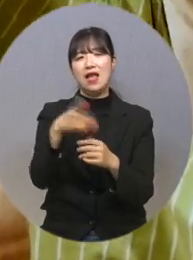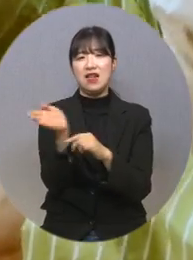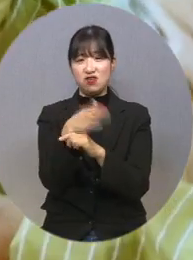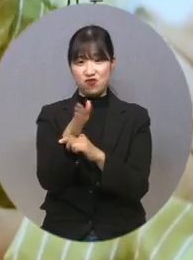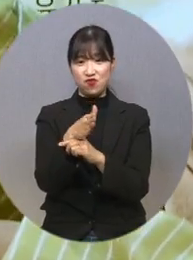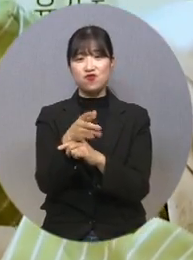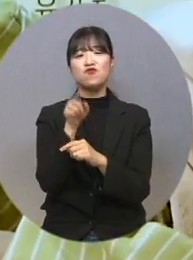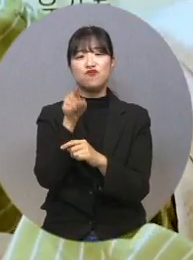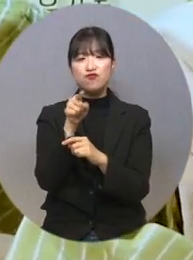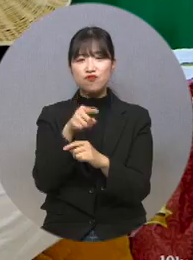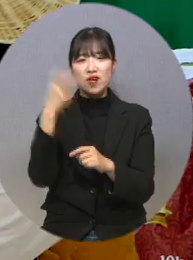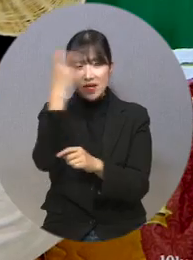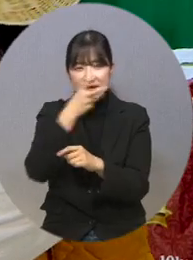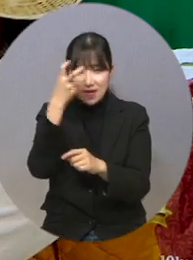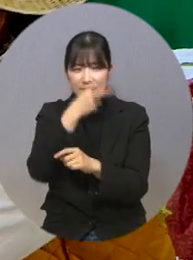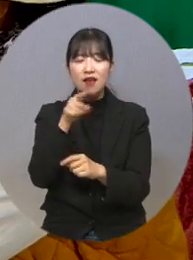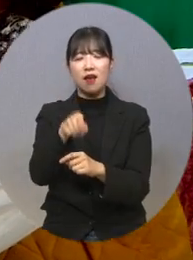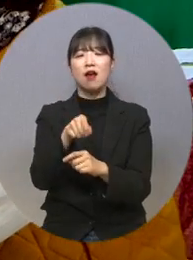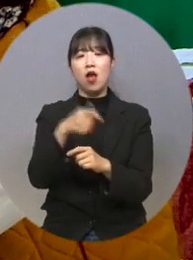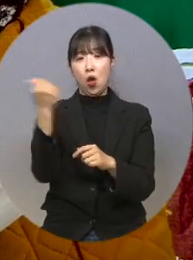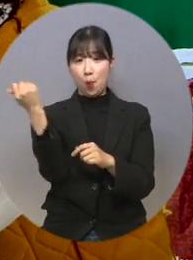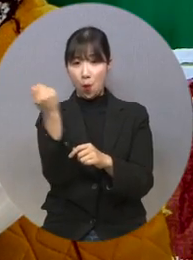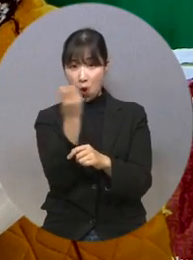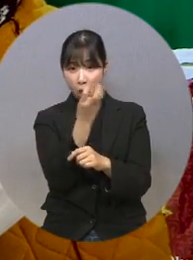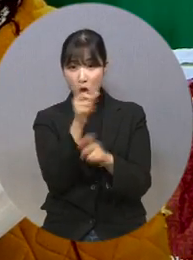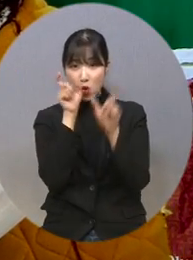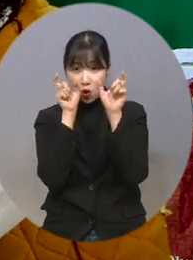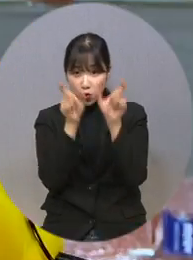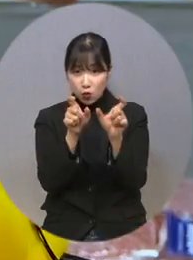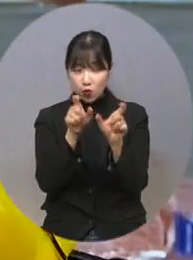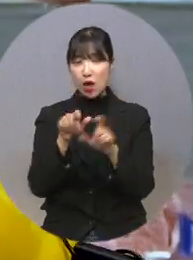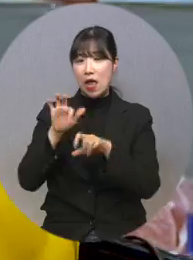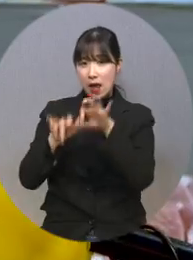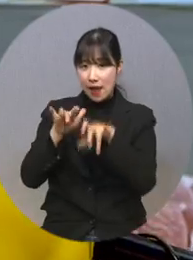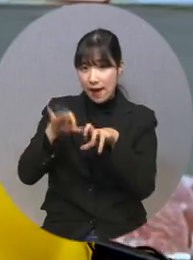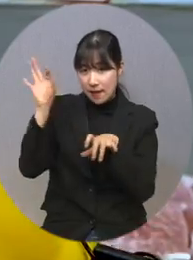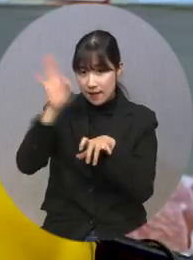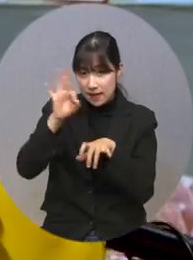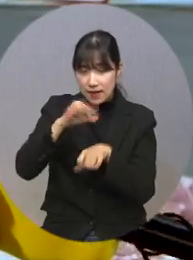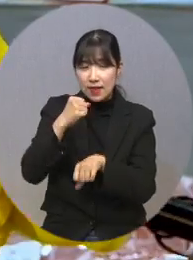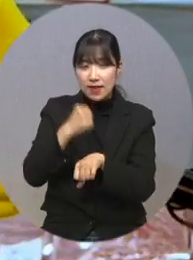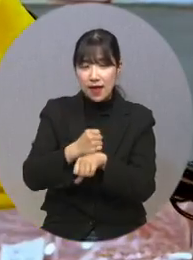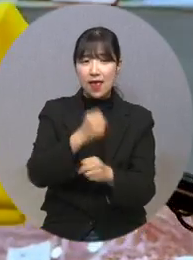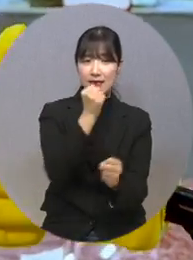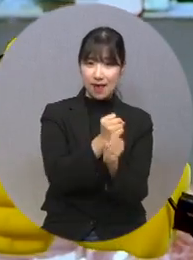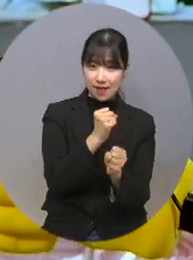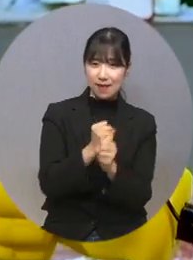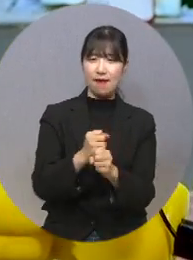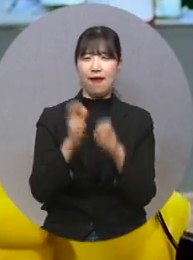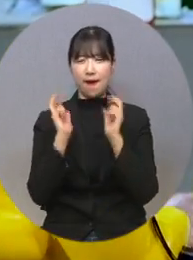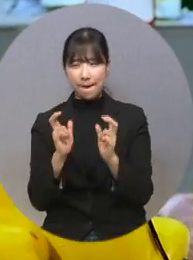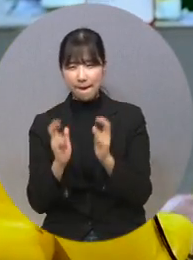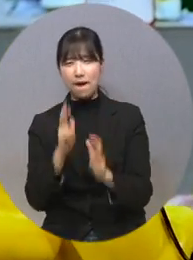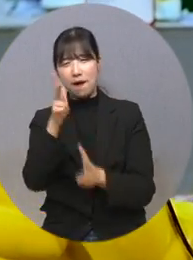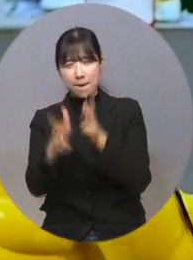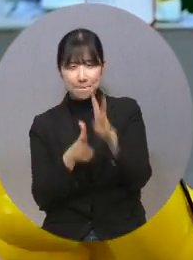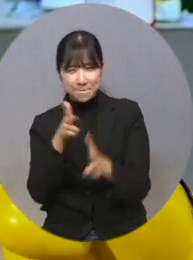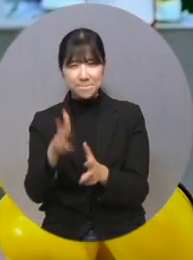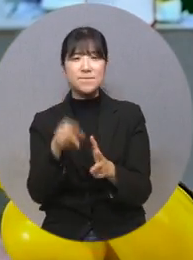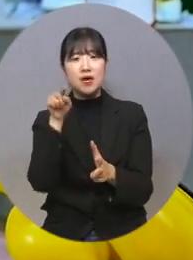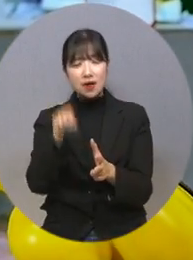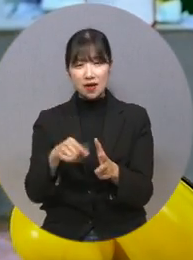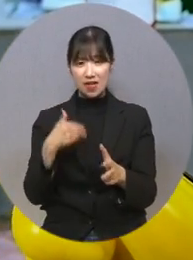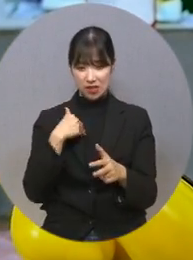관리 시스템을 통해서 수산물 번호를 입력을 하면 검색을 하면 생산부터 가공까지 양어장에서